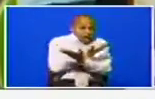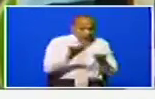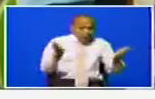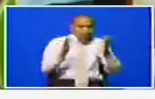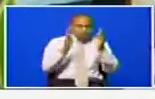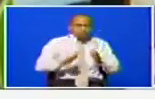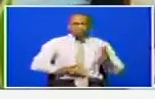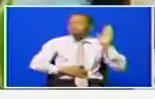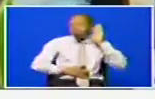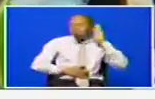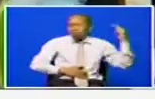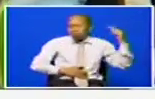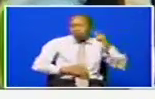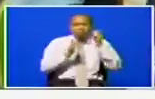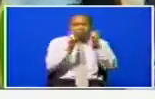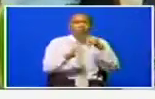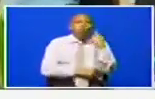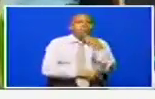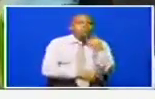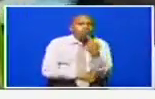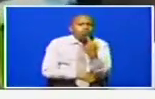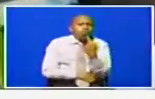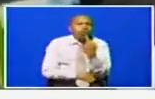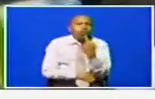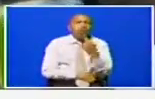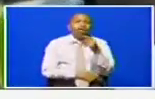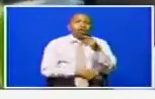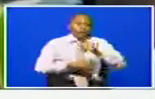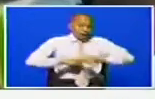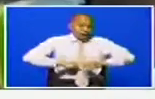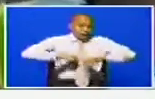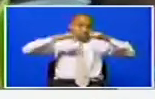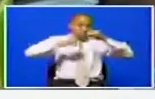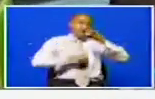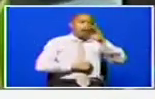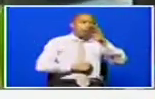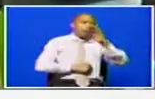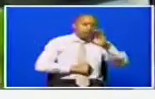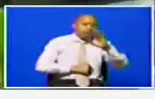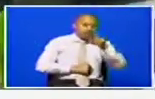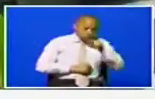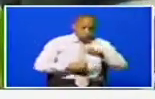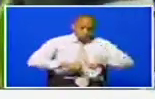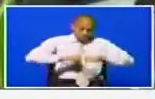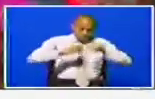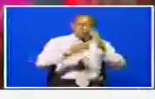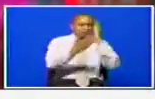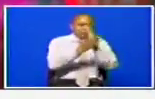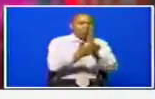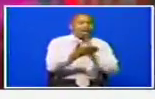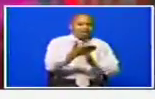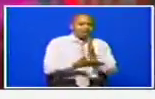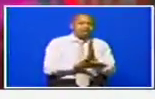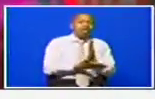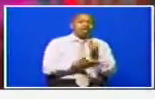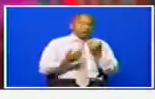tunastahili kumsikiza ni mtu anaitwa Chebukati. Yeye pekee ndo anaidhini Kenya nzima